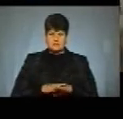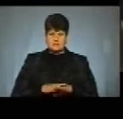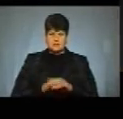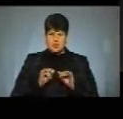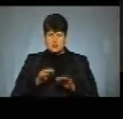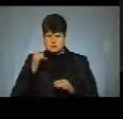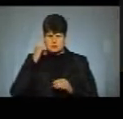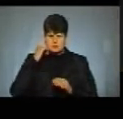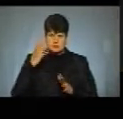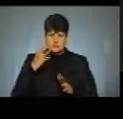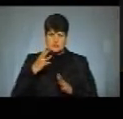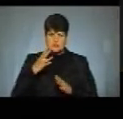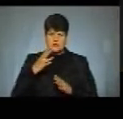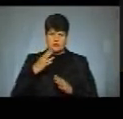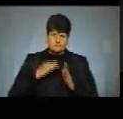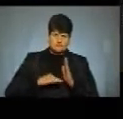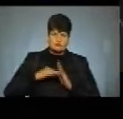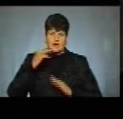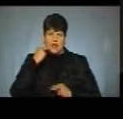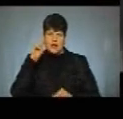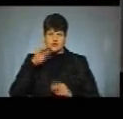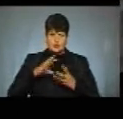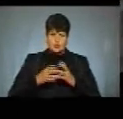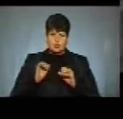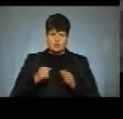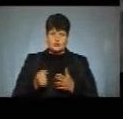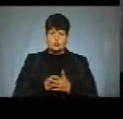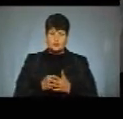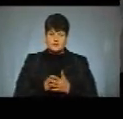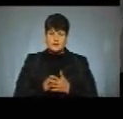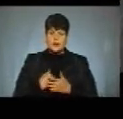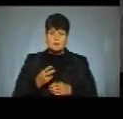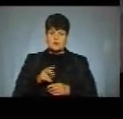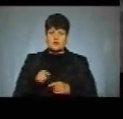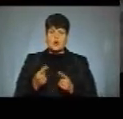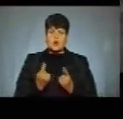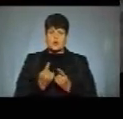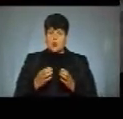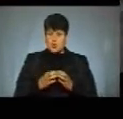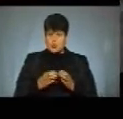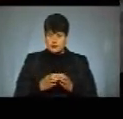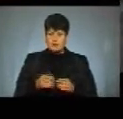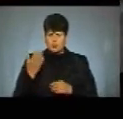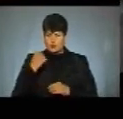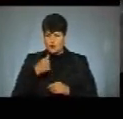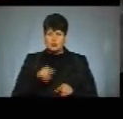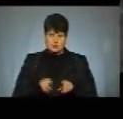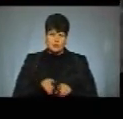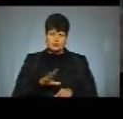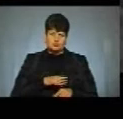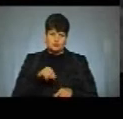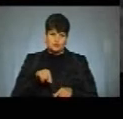процеси в мозку, тим вищого результату ти зможеш добитися в цій грі. Я сюди прийшов просто з одногрупниками, бо минулого року також тут був, відвідував